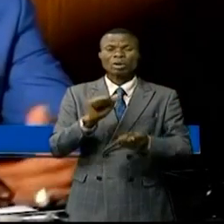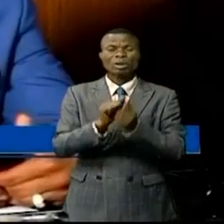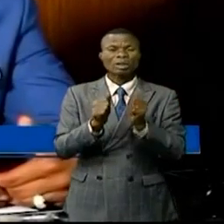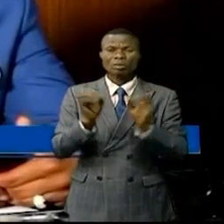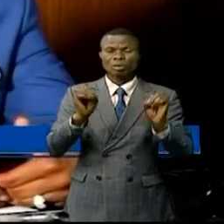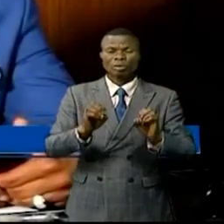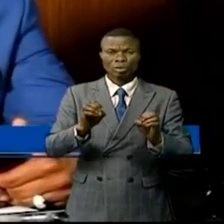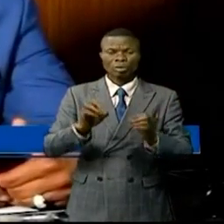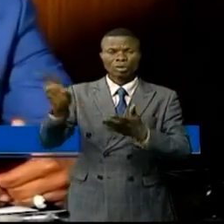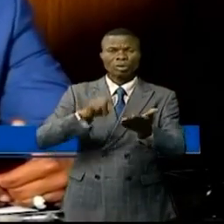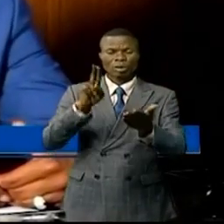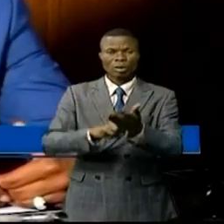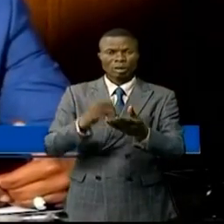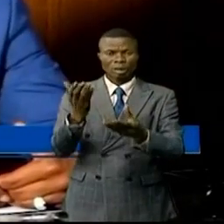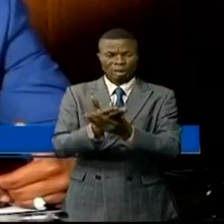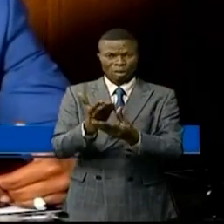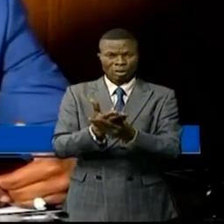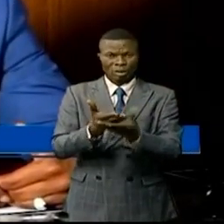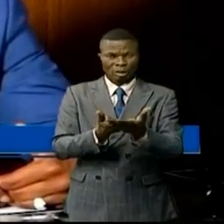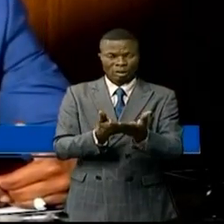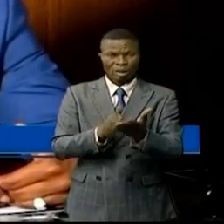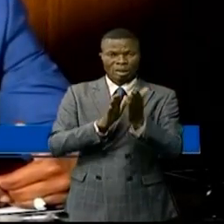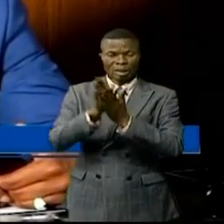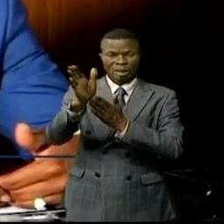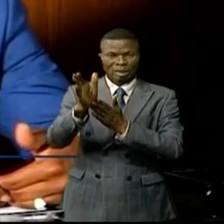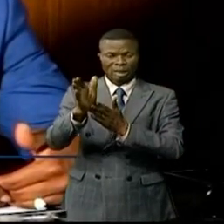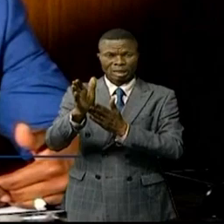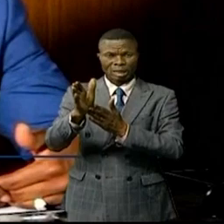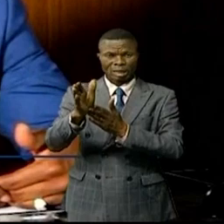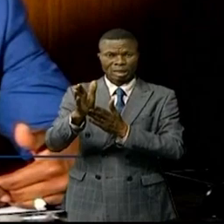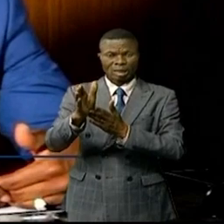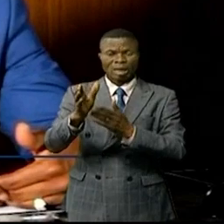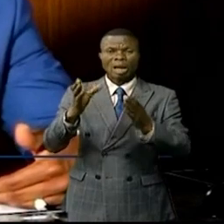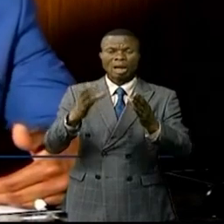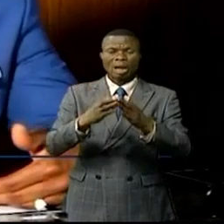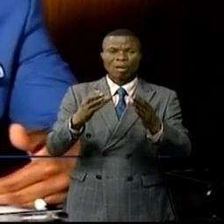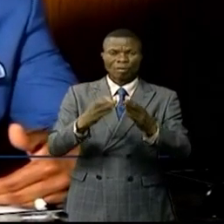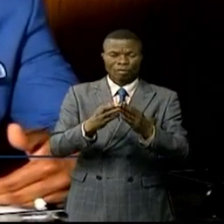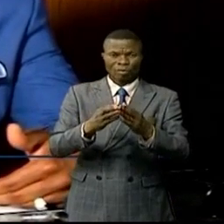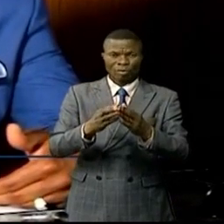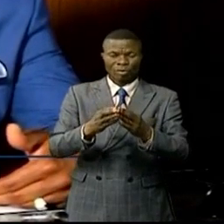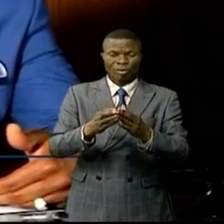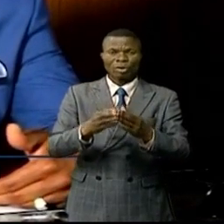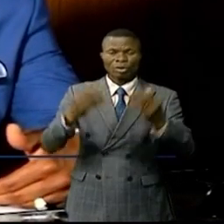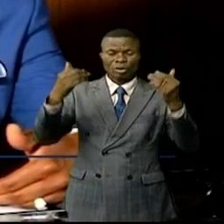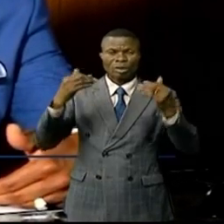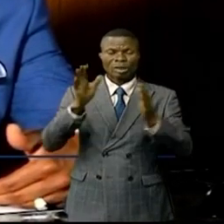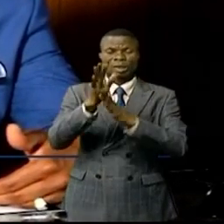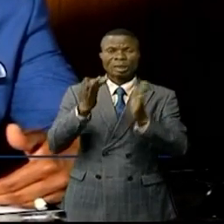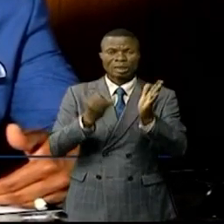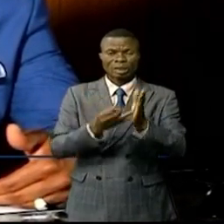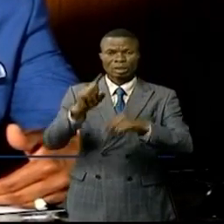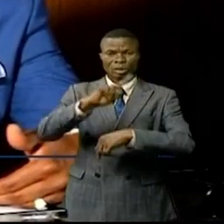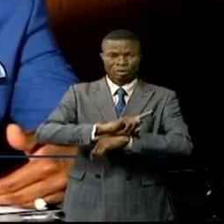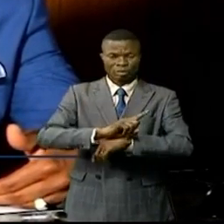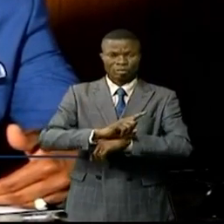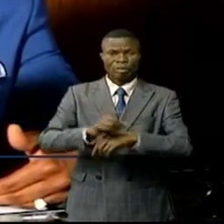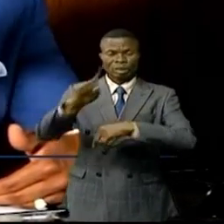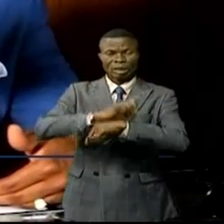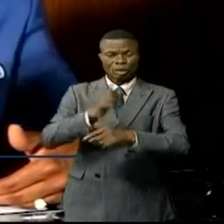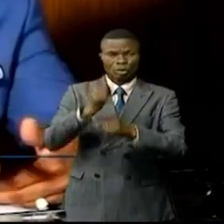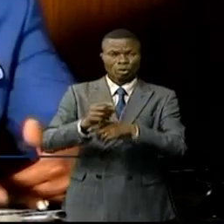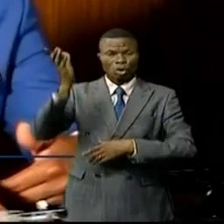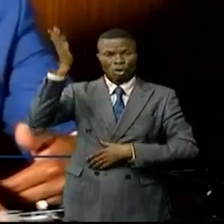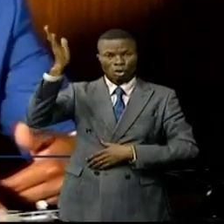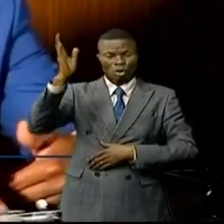qu'on a signé le contrat, on était le 15 avec Pullman, et c'était le 17, le jour de la conférence. Les